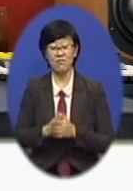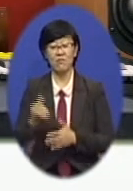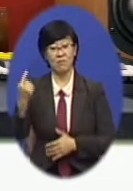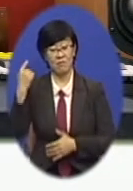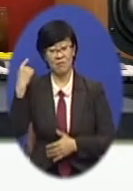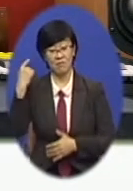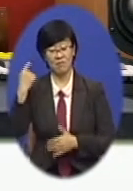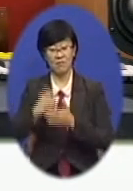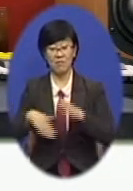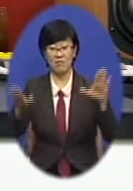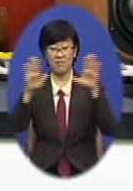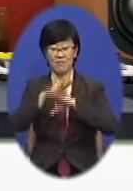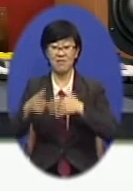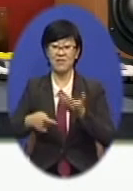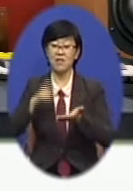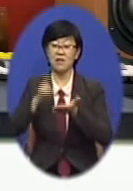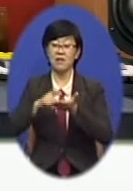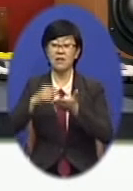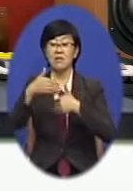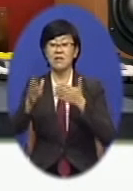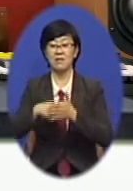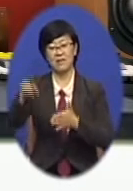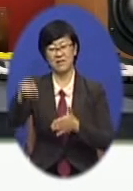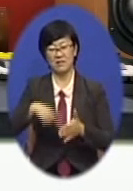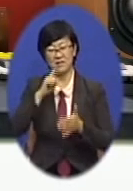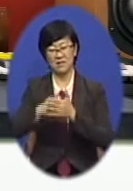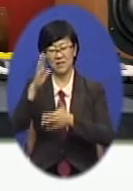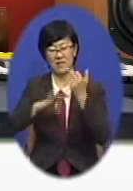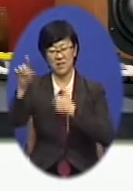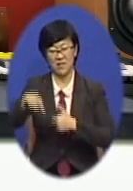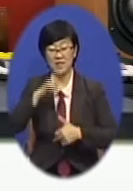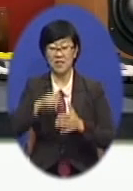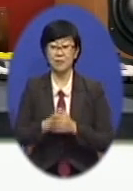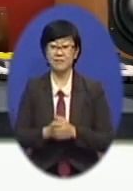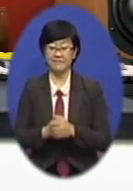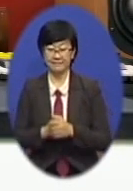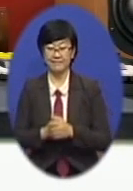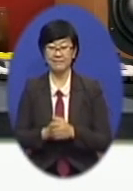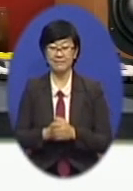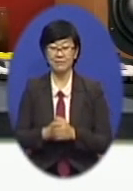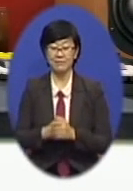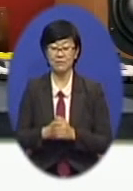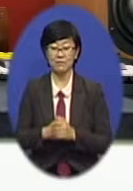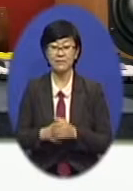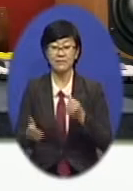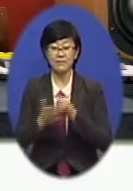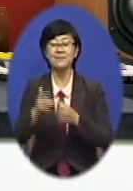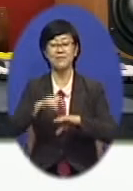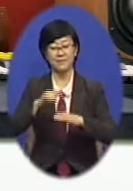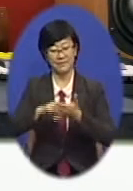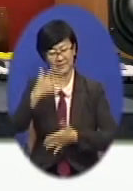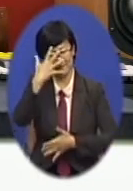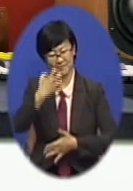왜요? 어제도 어젯밤에 네. 응급실에 실려갔다 아침에 왔어요. 아, 네. 그래도 이렇게 밝으시고. 네. 그래서 마음이